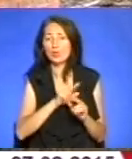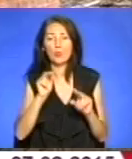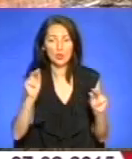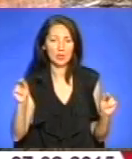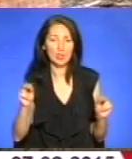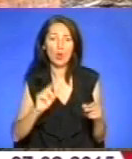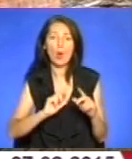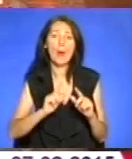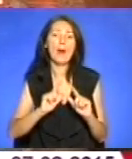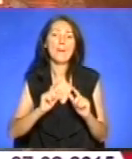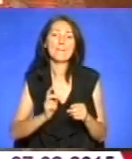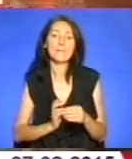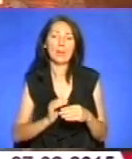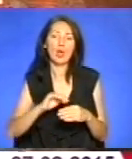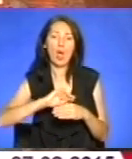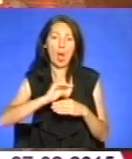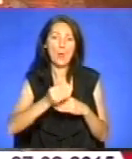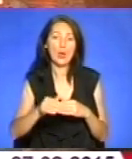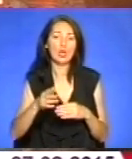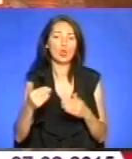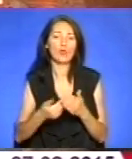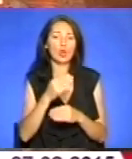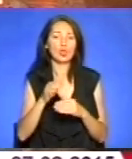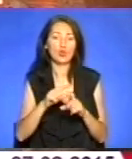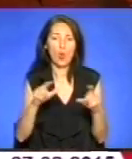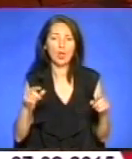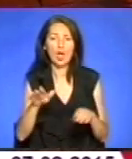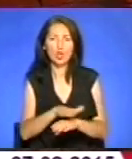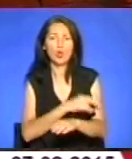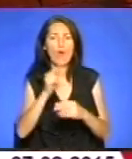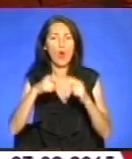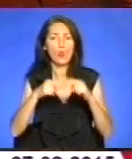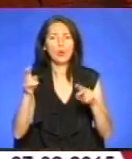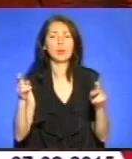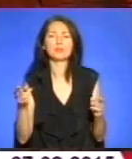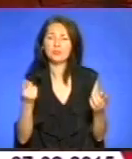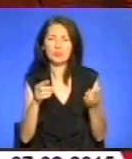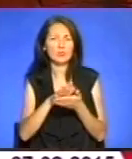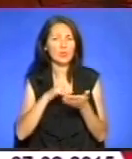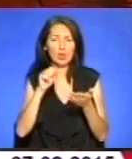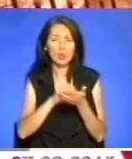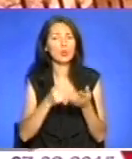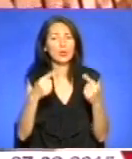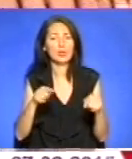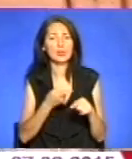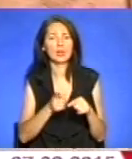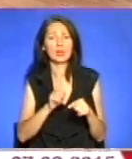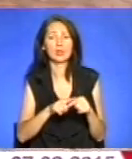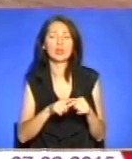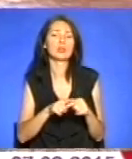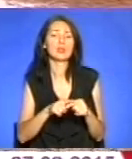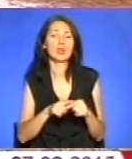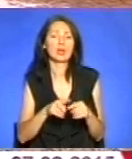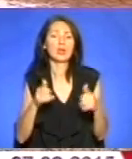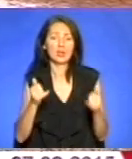нової школи. Не таємниця, що довгобуд без належного консервування руйнується. Більше того, це ласа здобич для